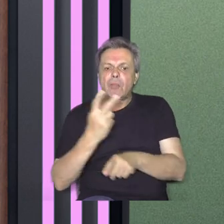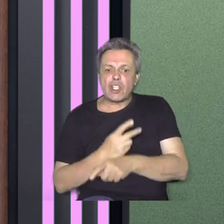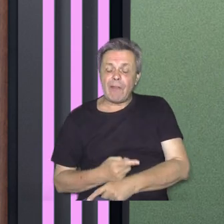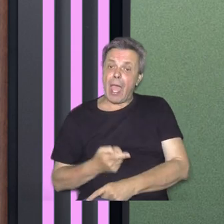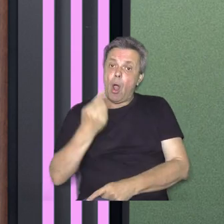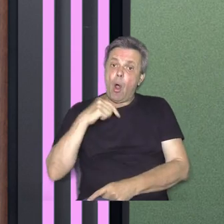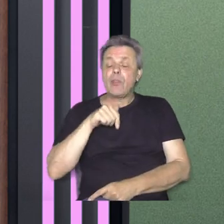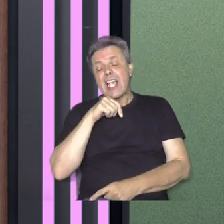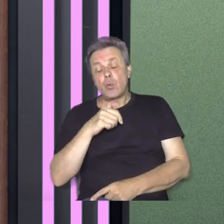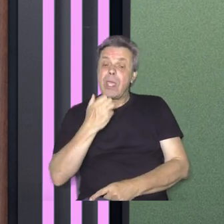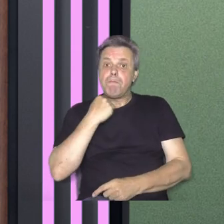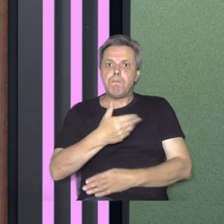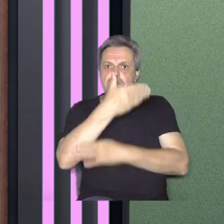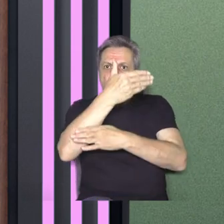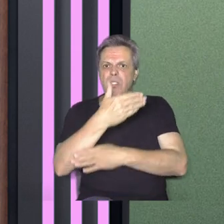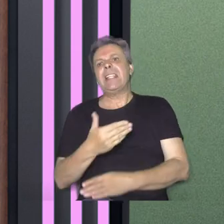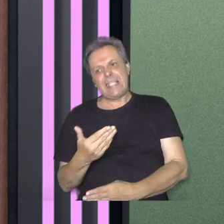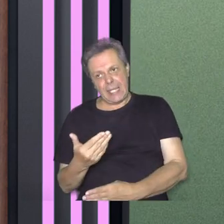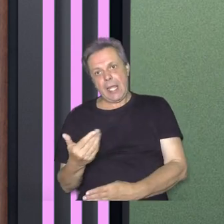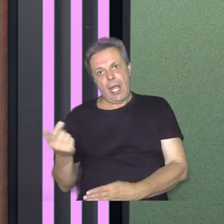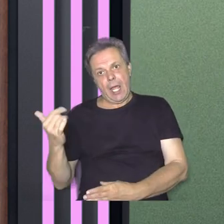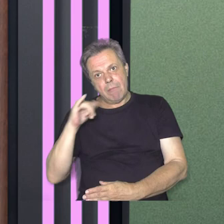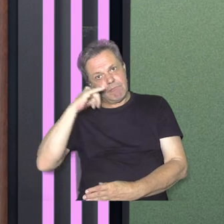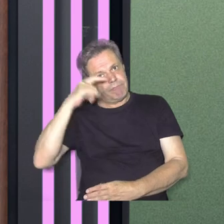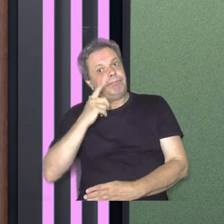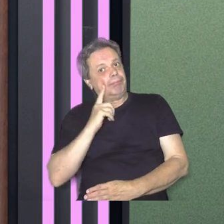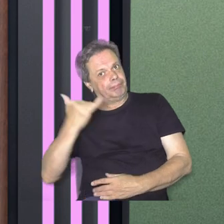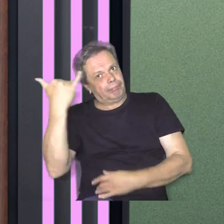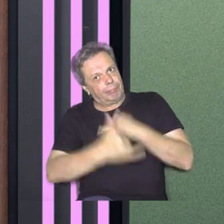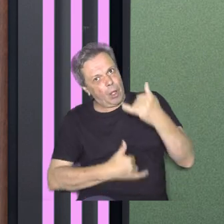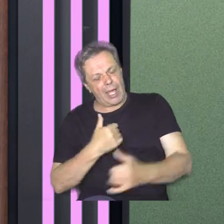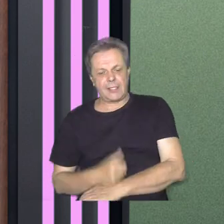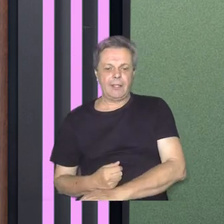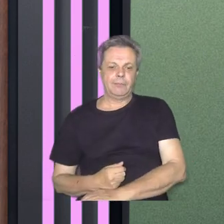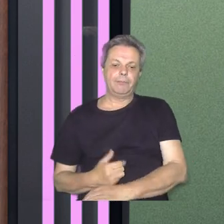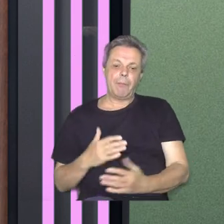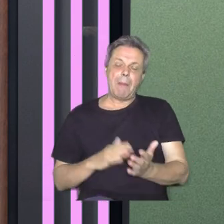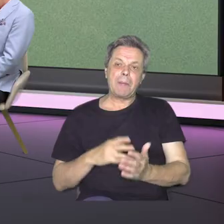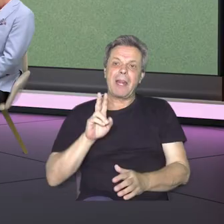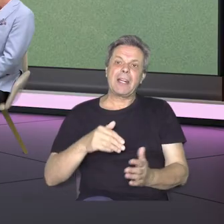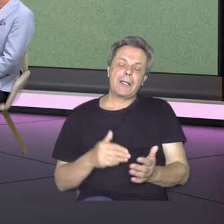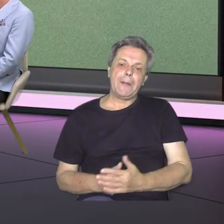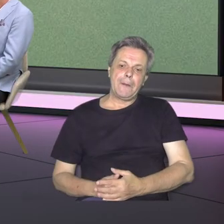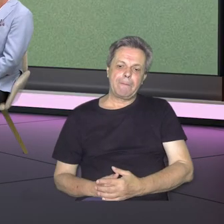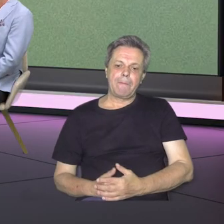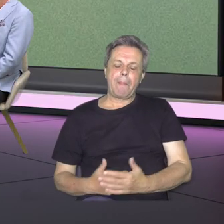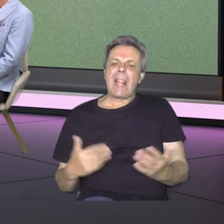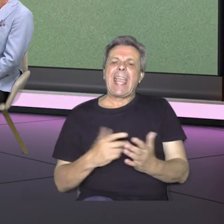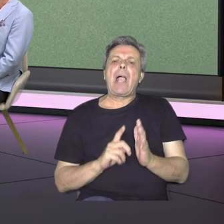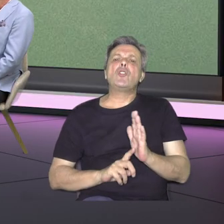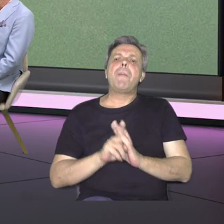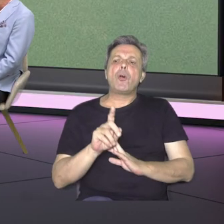države, onda i poduzetnici lakše dolaze tamo. Onda će vam doći stotinu vlasnika iz Kine, na primjer. Tako je. Kako se